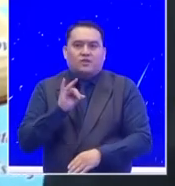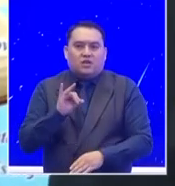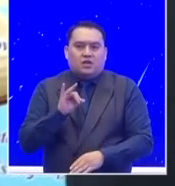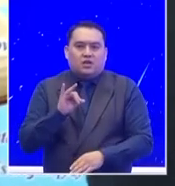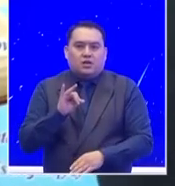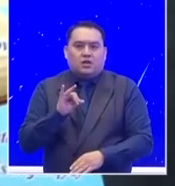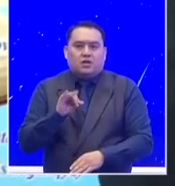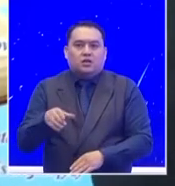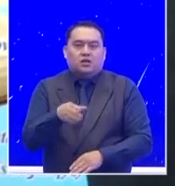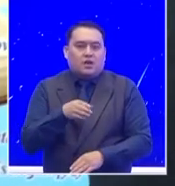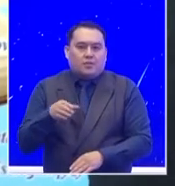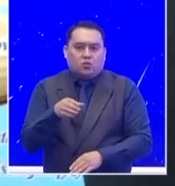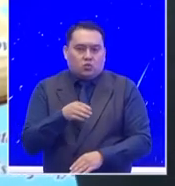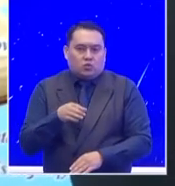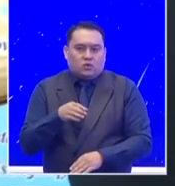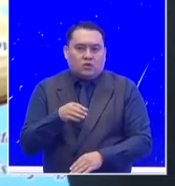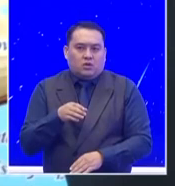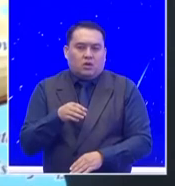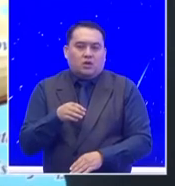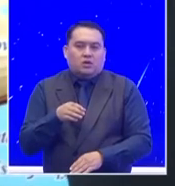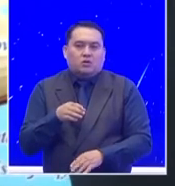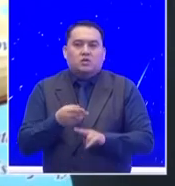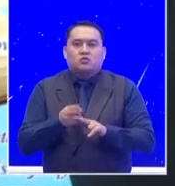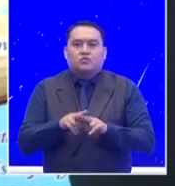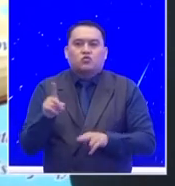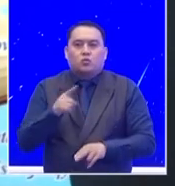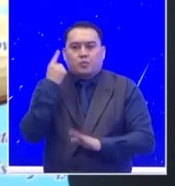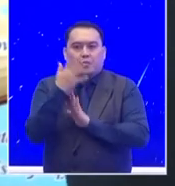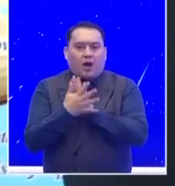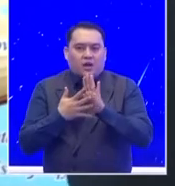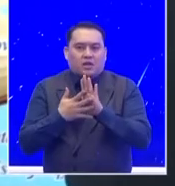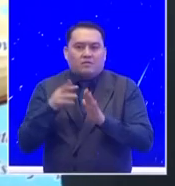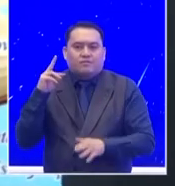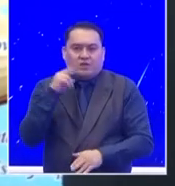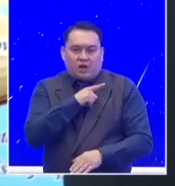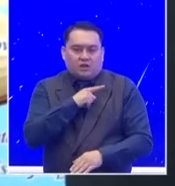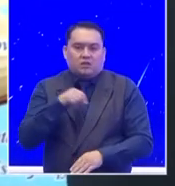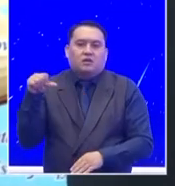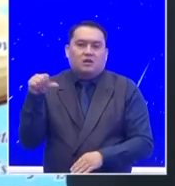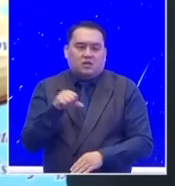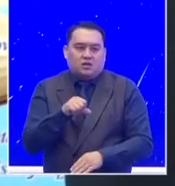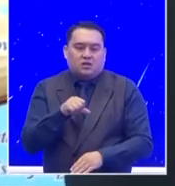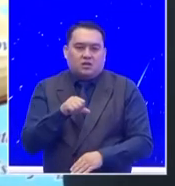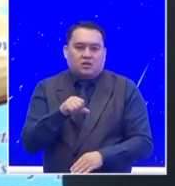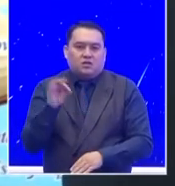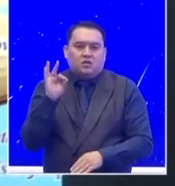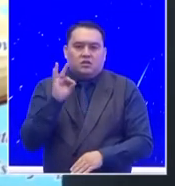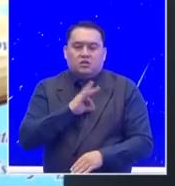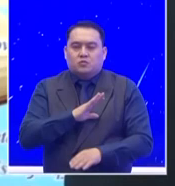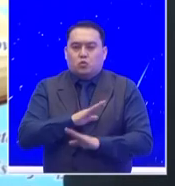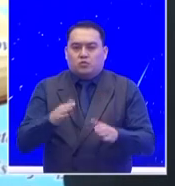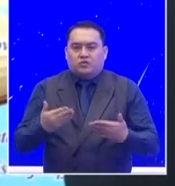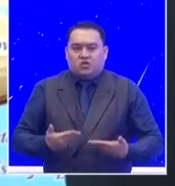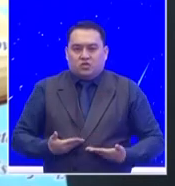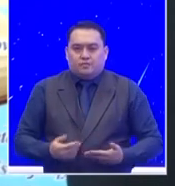про спиртные напитки, для того, чтобы понять, насколько они вредны и чтобы они не употребляли в своей